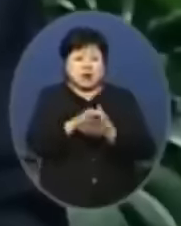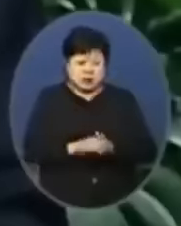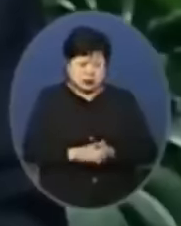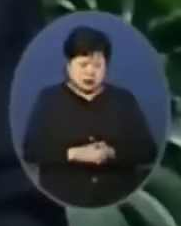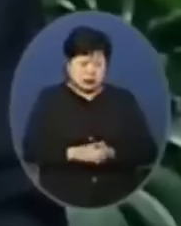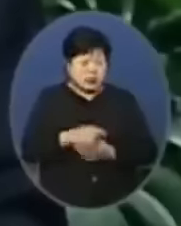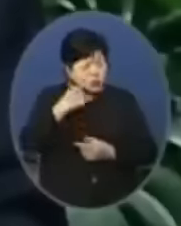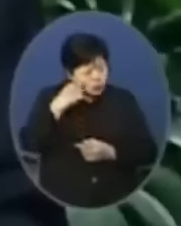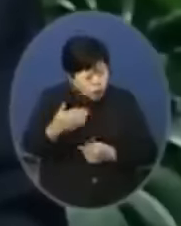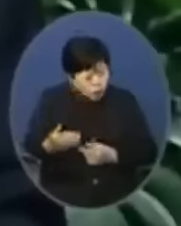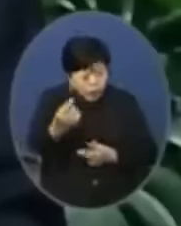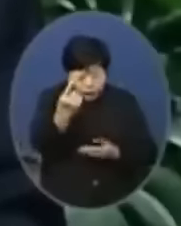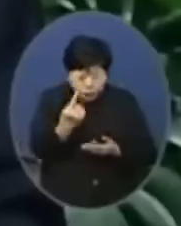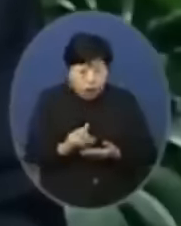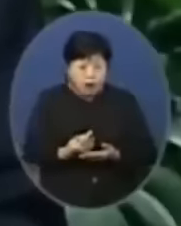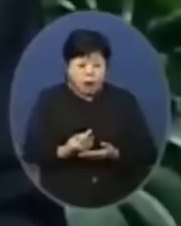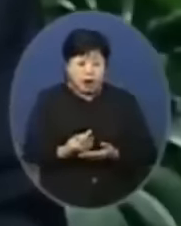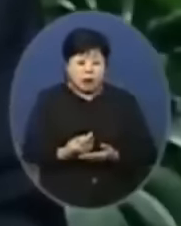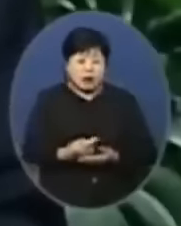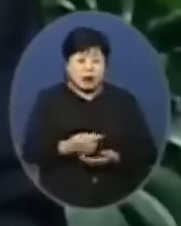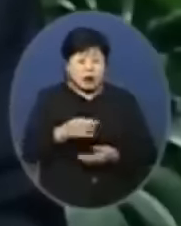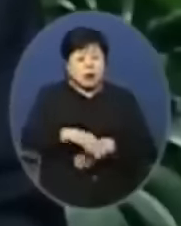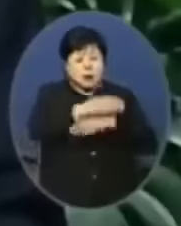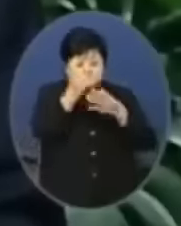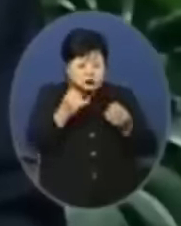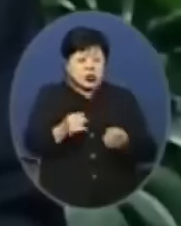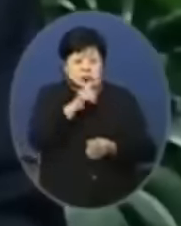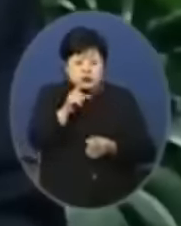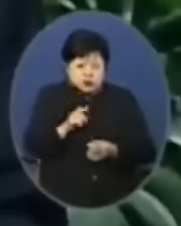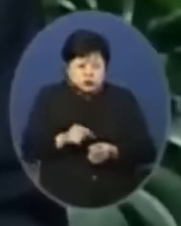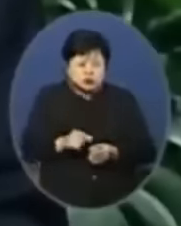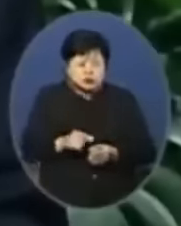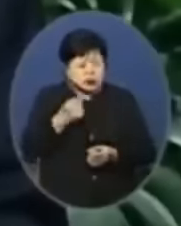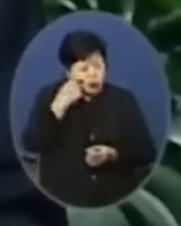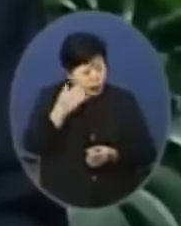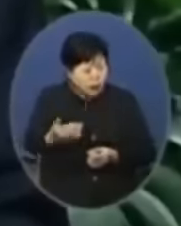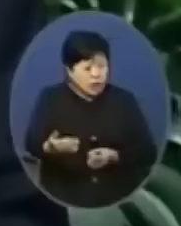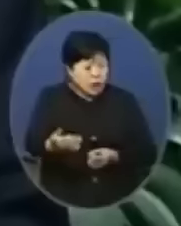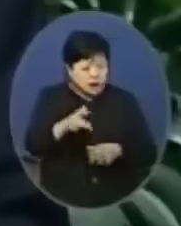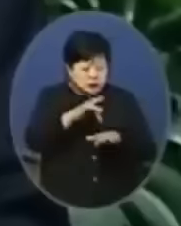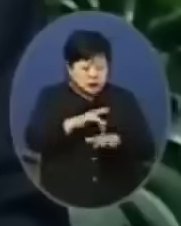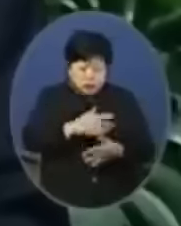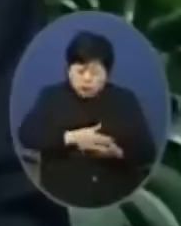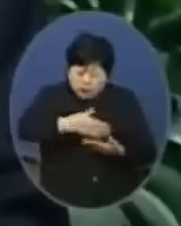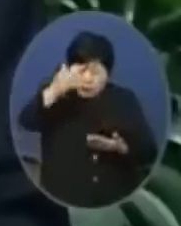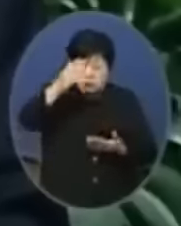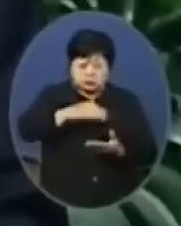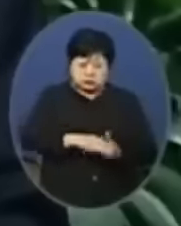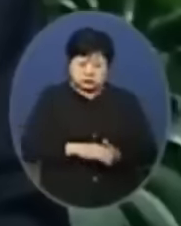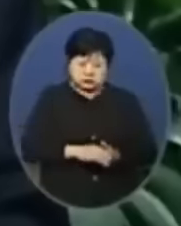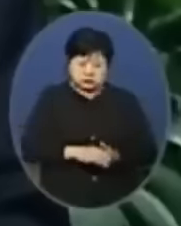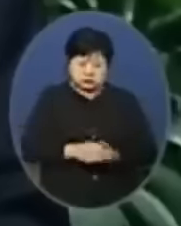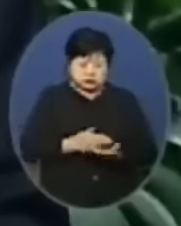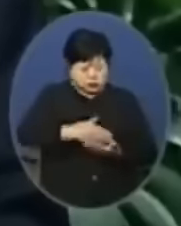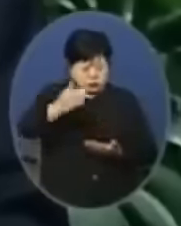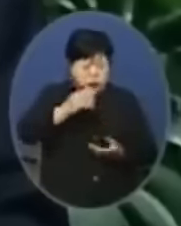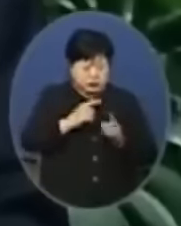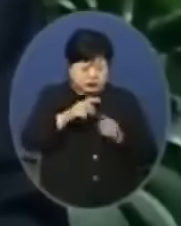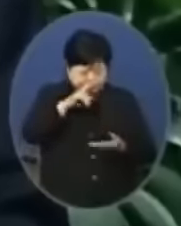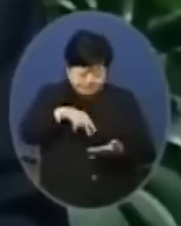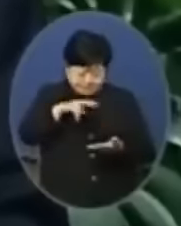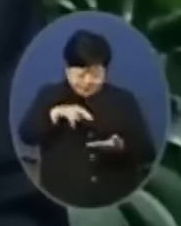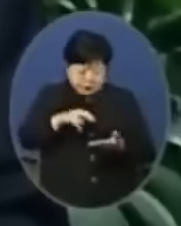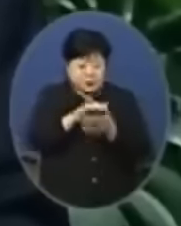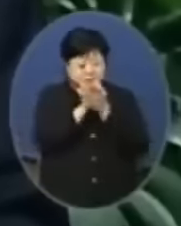그런 질문이 꼭 옵니다. 나만 오는 게 아니라 다른 사람들도 와요. 그러면 사탄아 물러가라 물리치고 성경 구절 좀